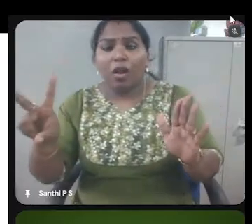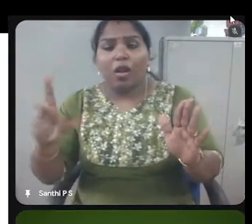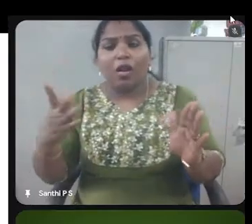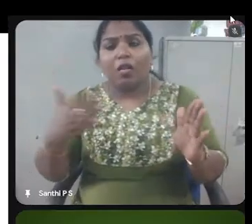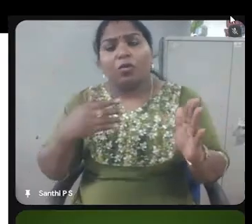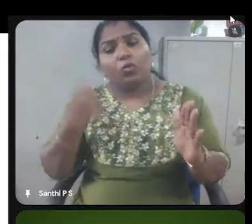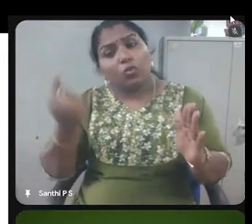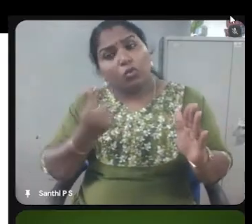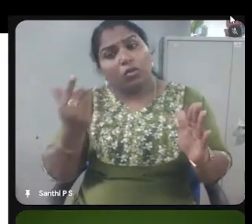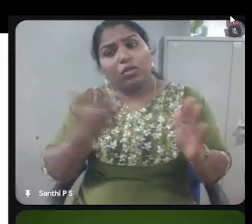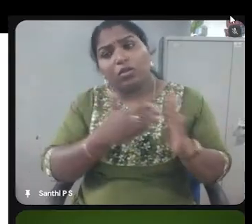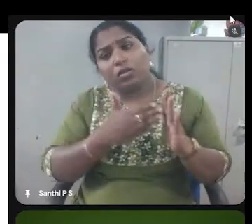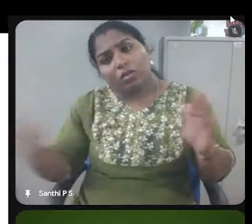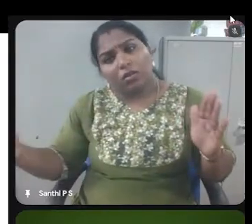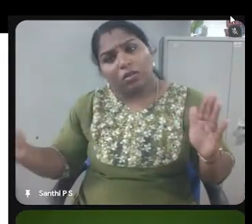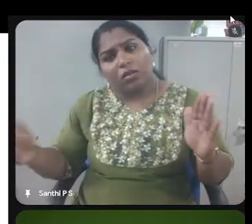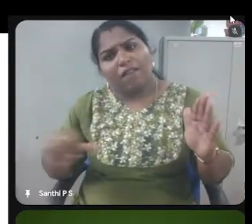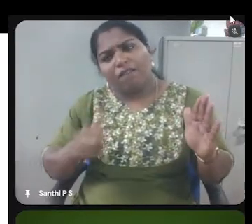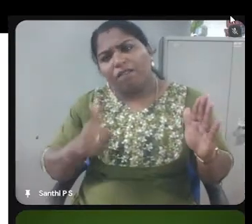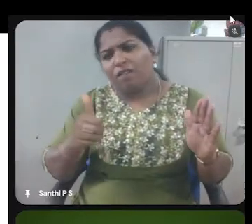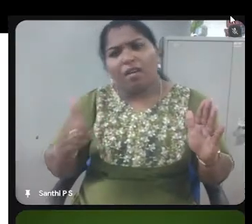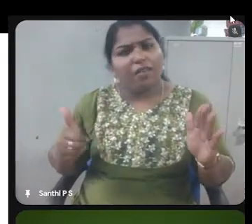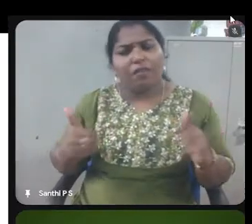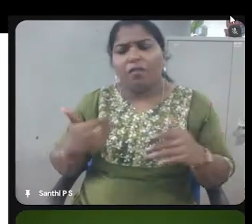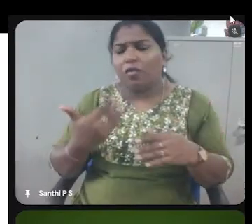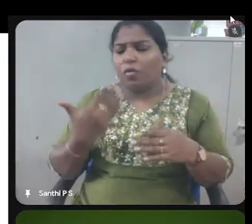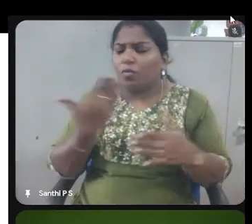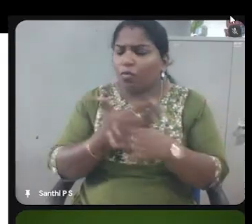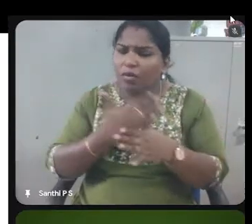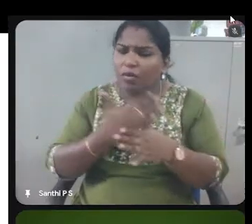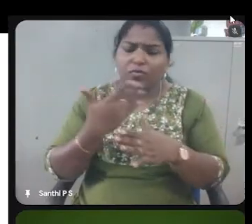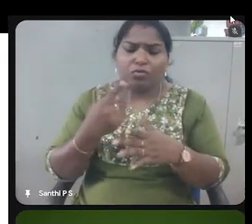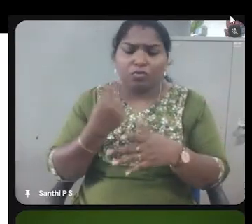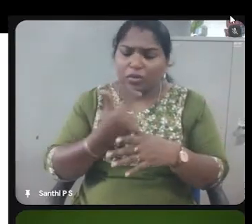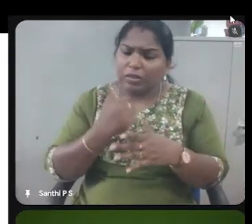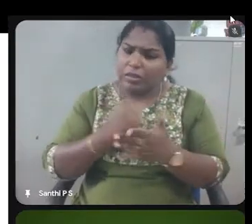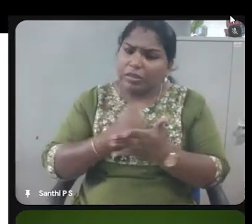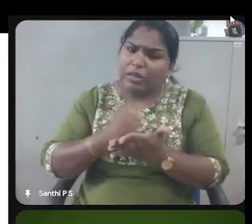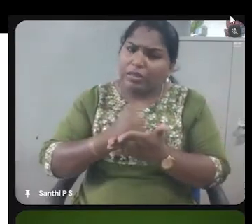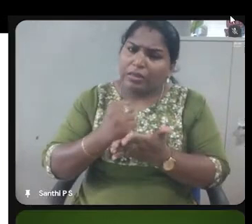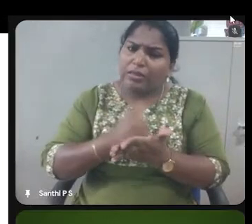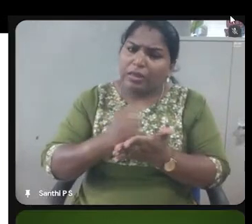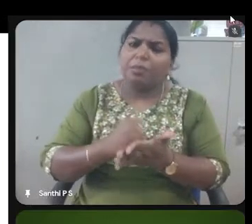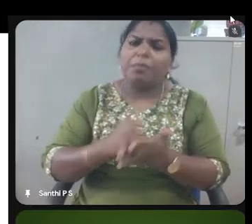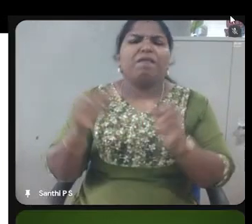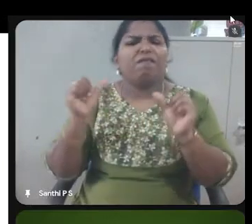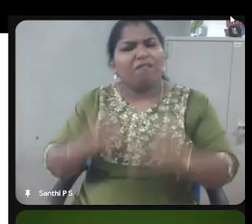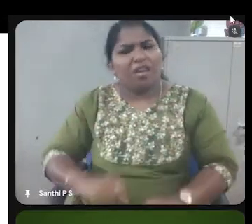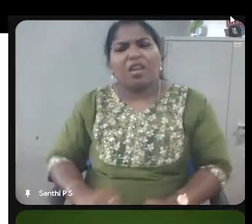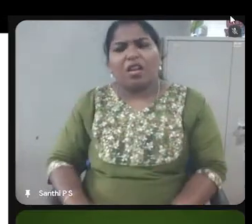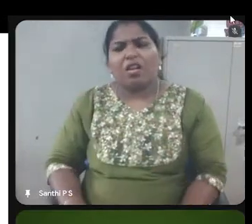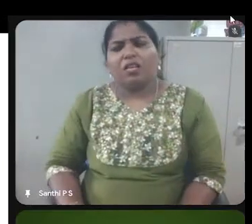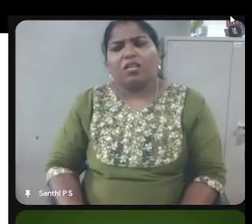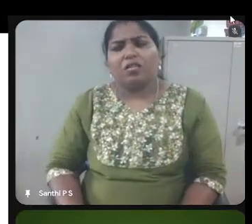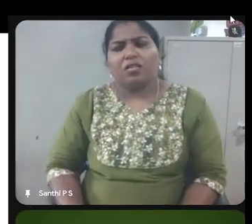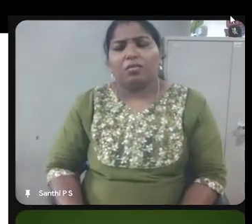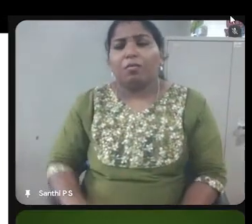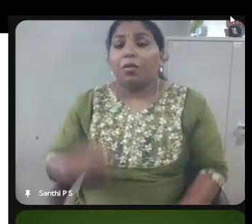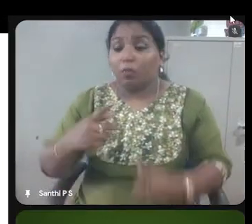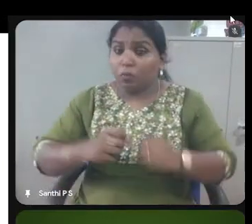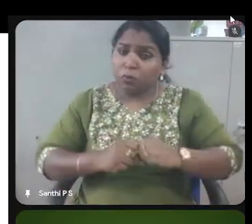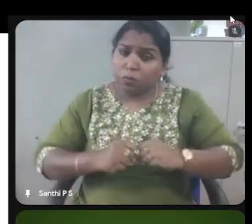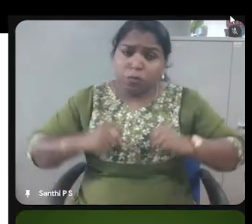യൂസ് ചെയ്യാണ്. വേറെ ഒരു ഇൻട്രസ്റ്റിലേക്ക് മാറ്റി വിടാമെന്ന് നമ്മൾ നോക്കുമ്പോൾ അതിലേക്കൊന്നും പോകുന്നില്ലാണ്. ആള് കുറച്ച് ഒബിസിറ്റിയും